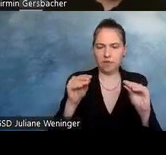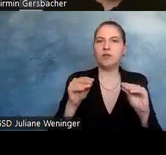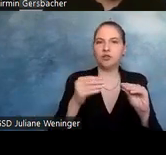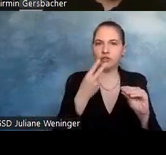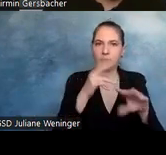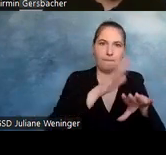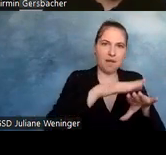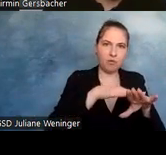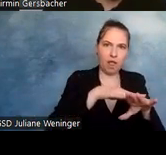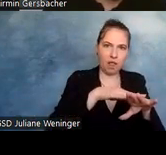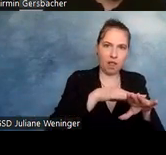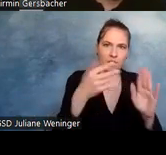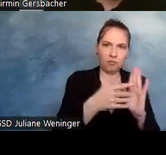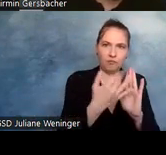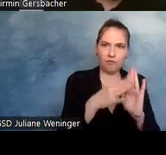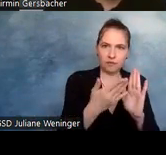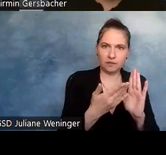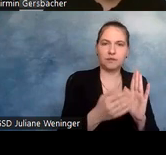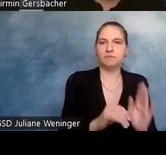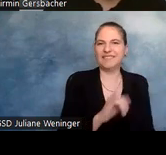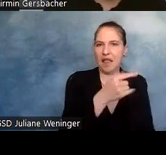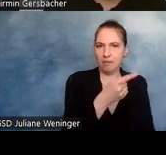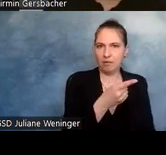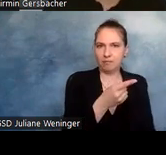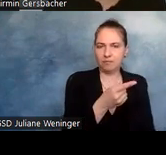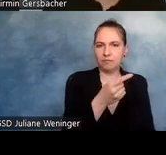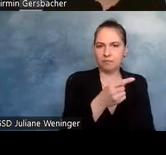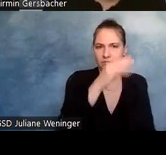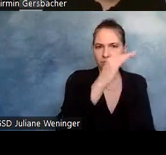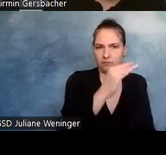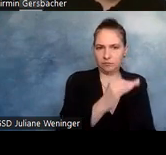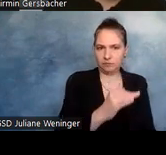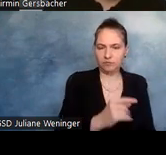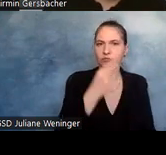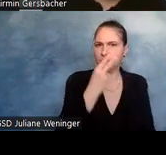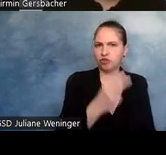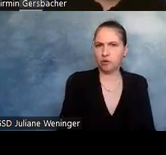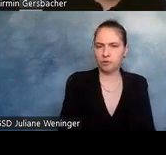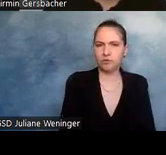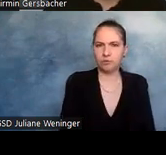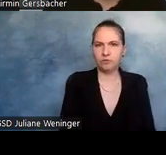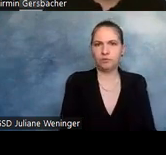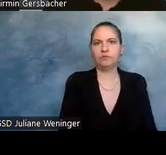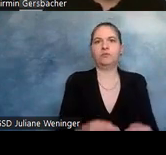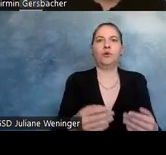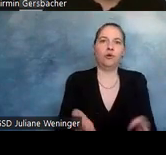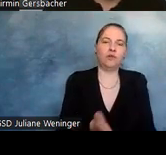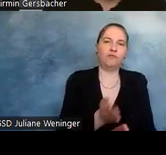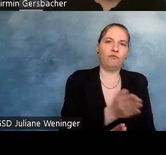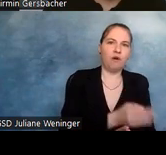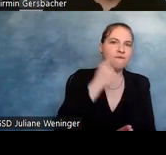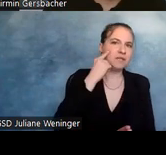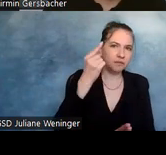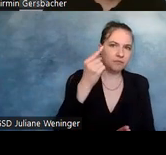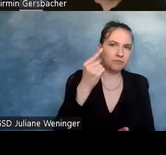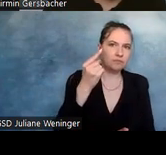wurde dann hier gelb eingetragen. Das sind einfach Sachen, die muss man sich anschauen und muss dann halt mit dem Wissen, das man hat,